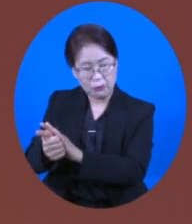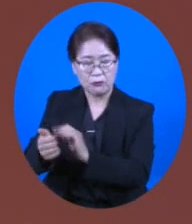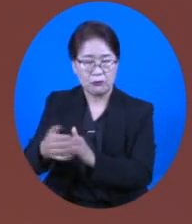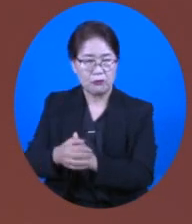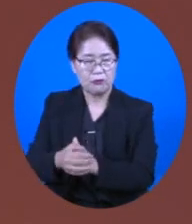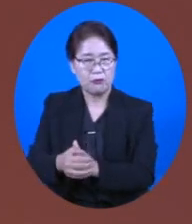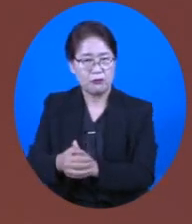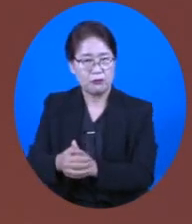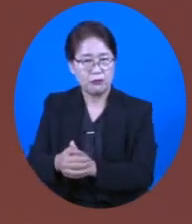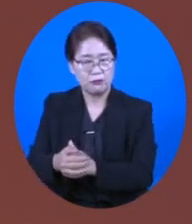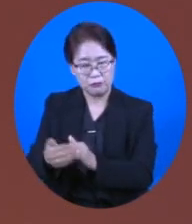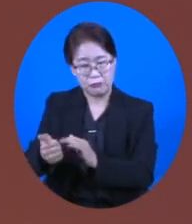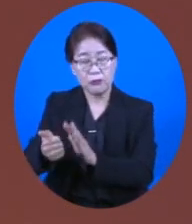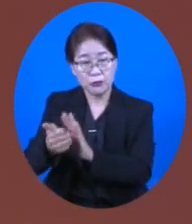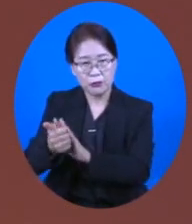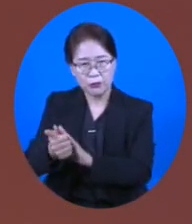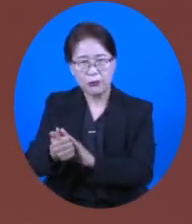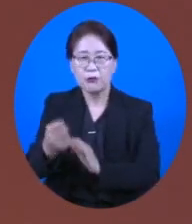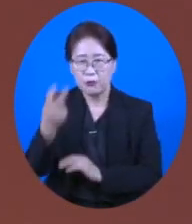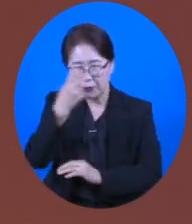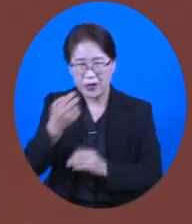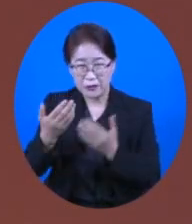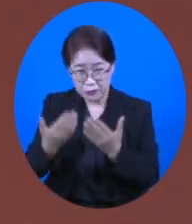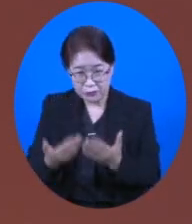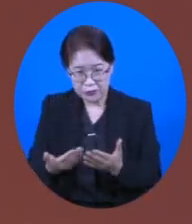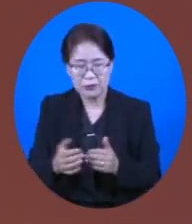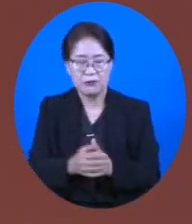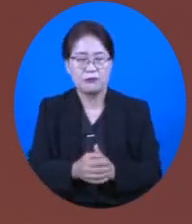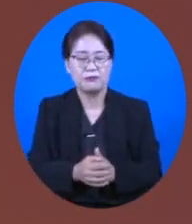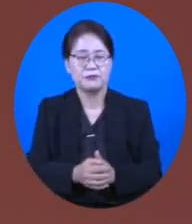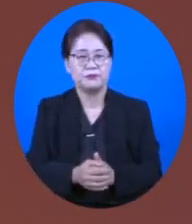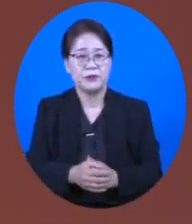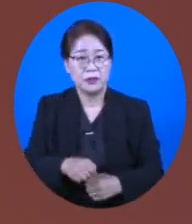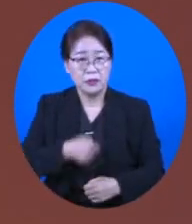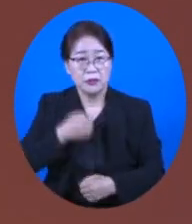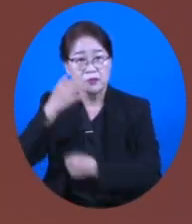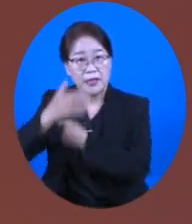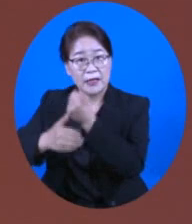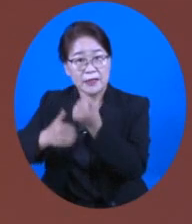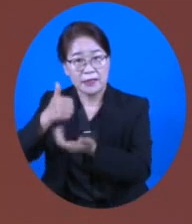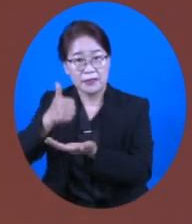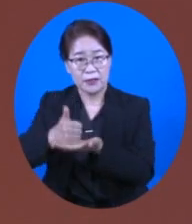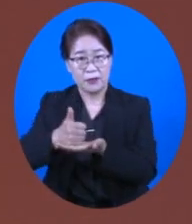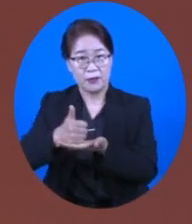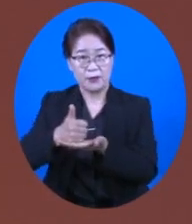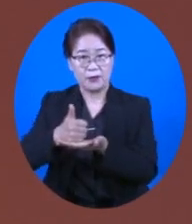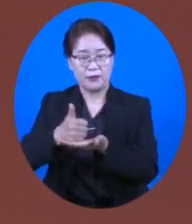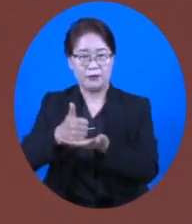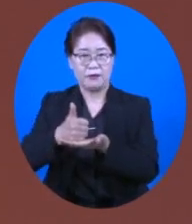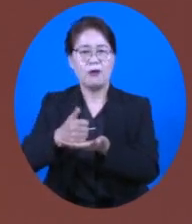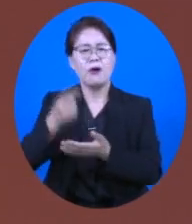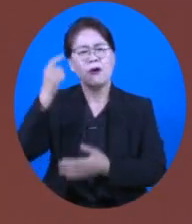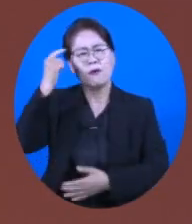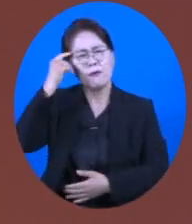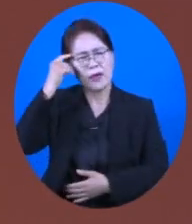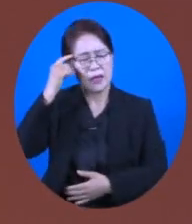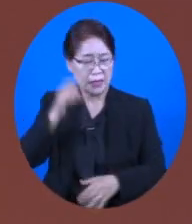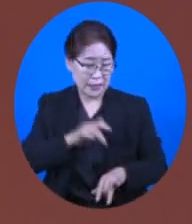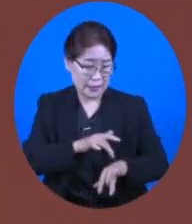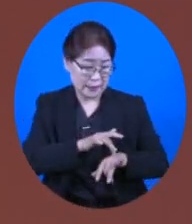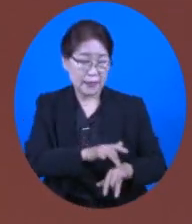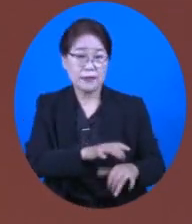여호수아를 옹호하십니다. 그러면 의로우신 하나님은 왜